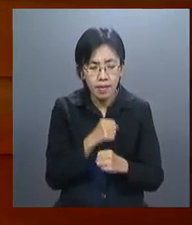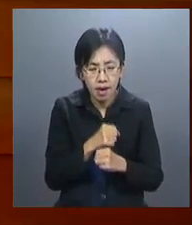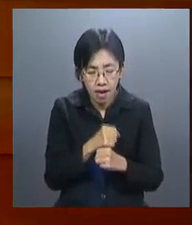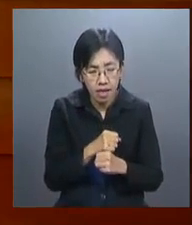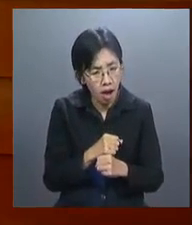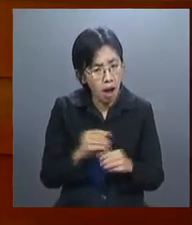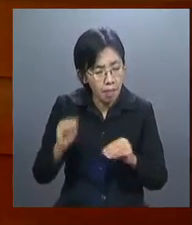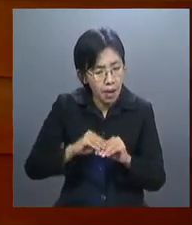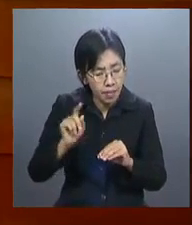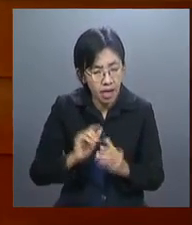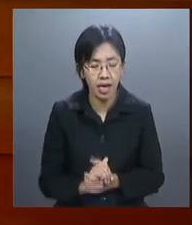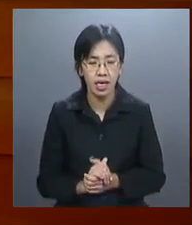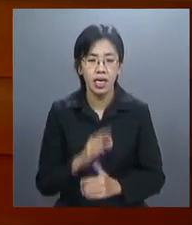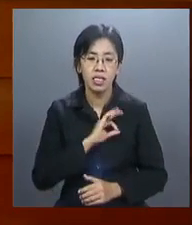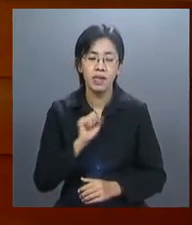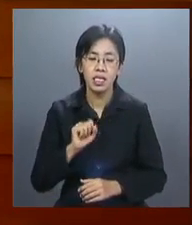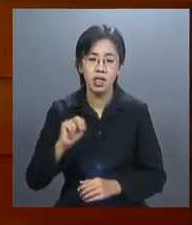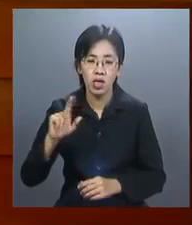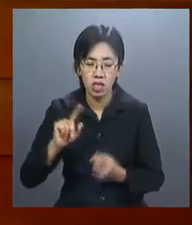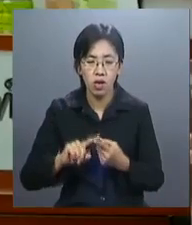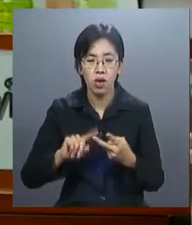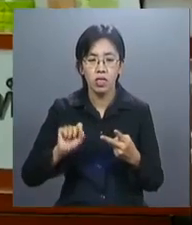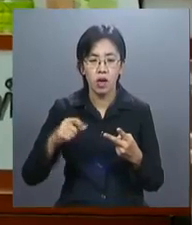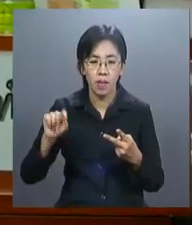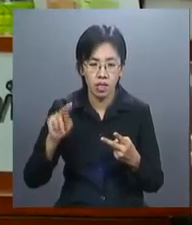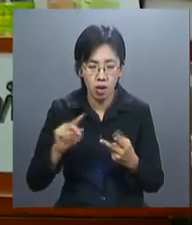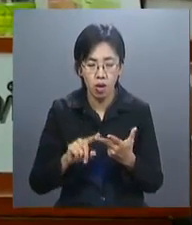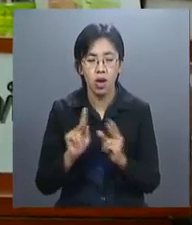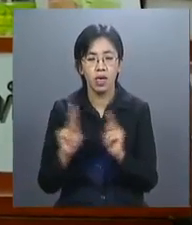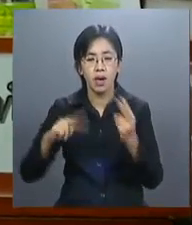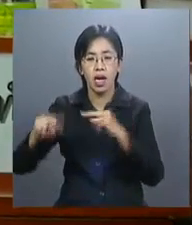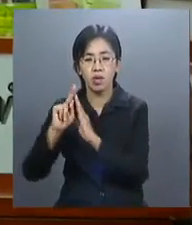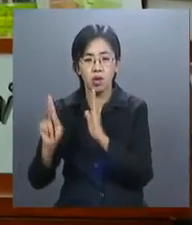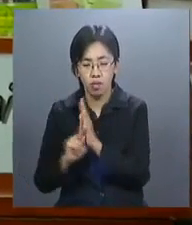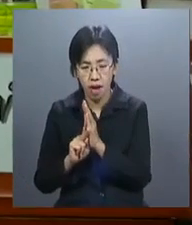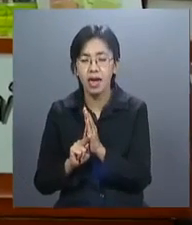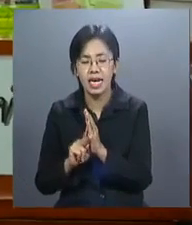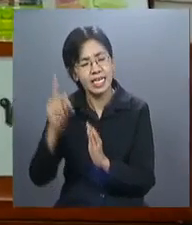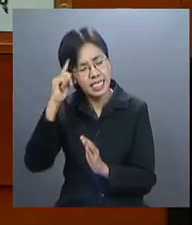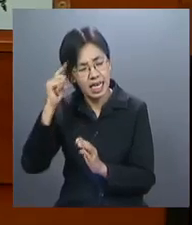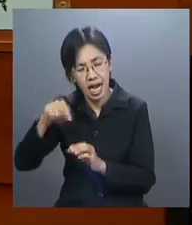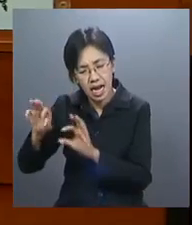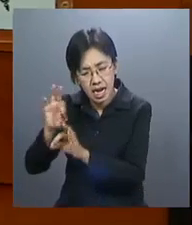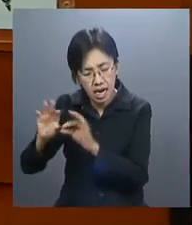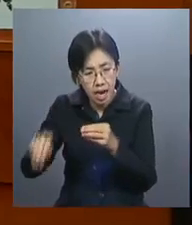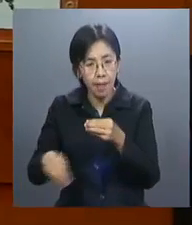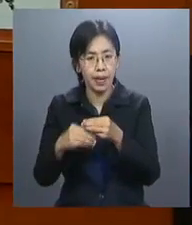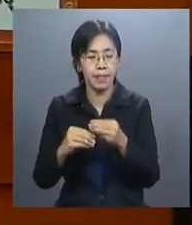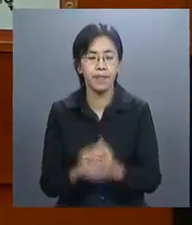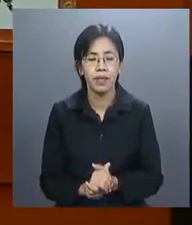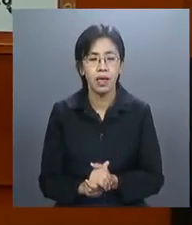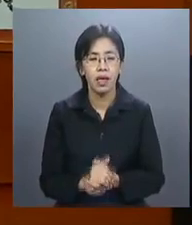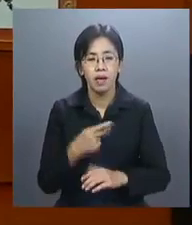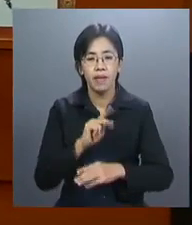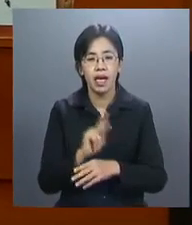าสมาชิกสนช.และสปท.เป็นกรท.เพิ่มเติมซึ่งหากได้รับความเห็นชอบจากที่ประชุมประธานกรท.